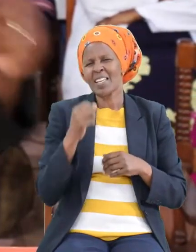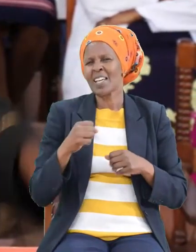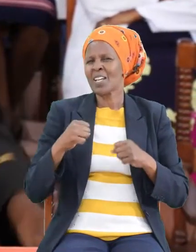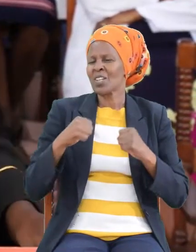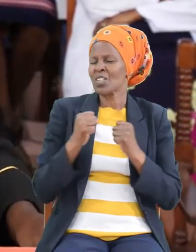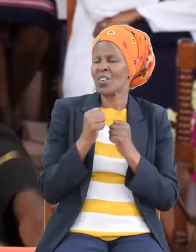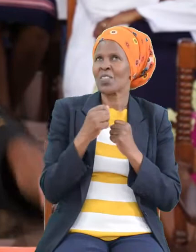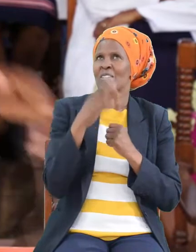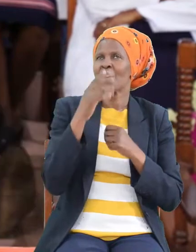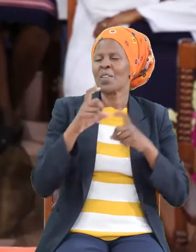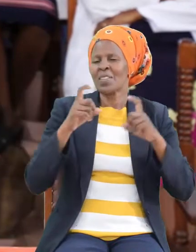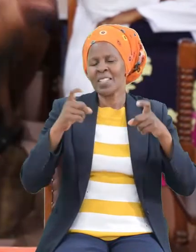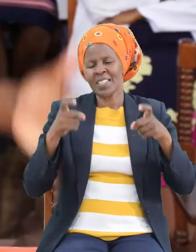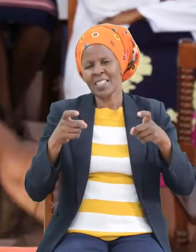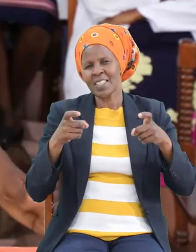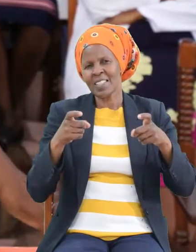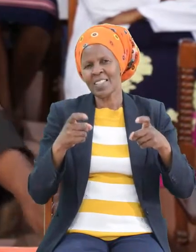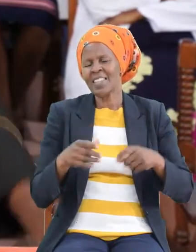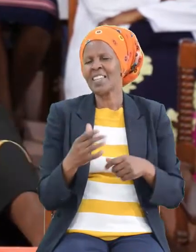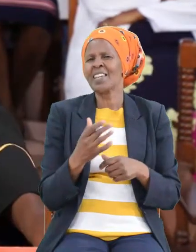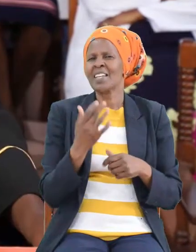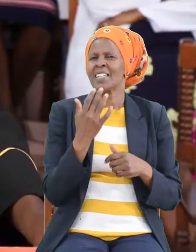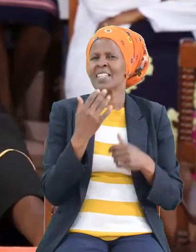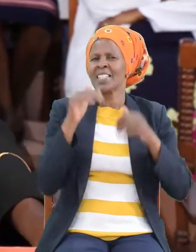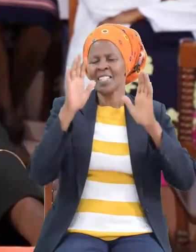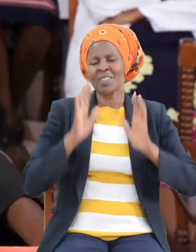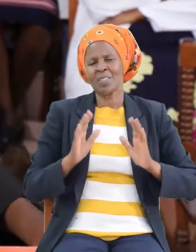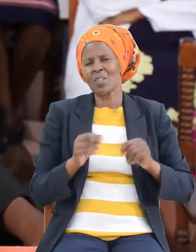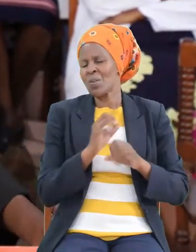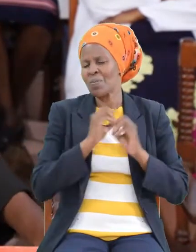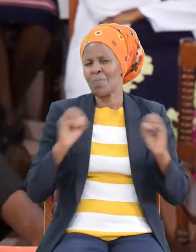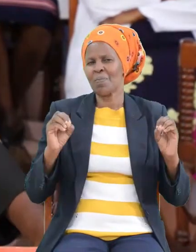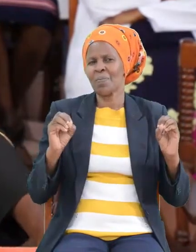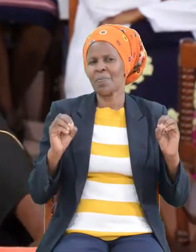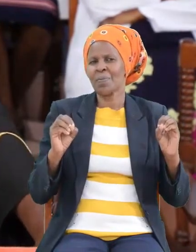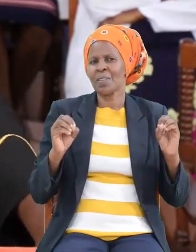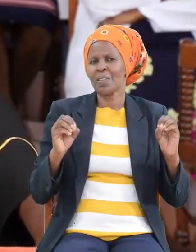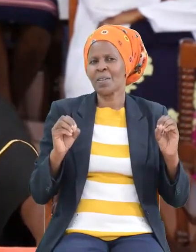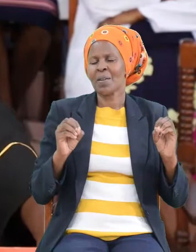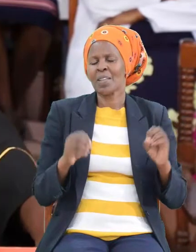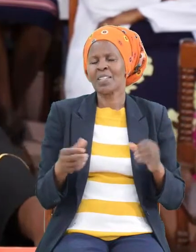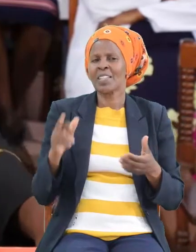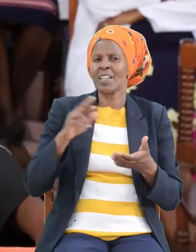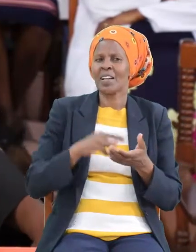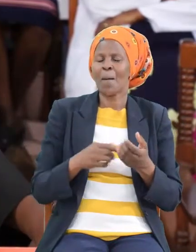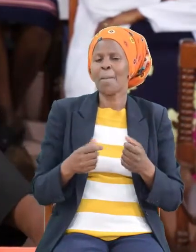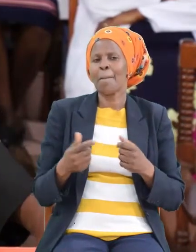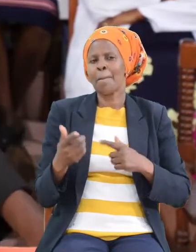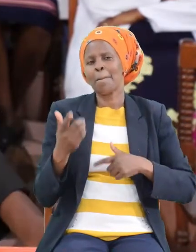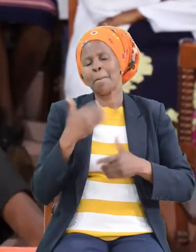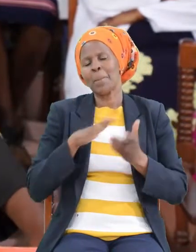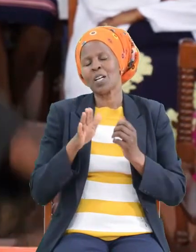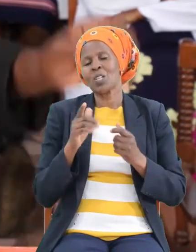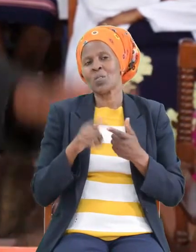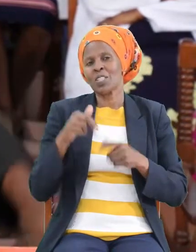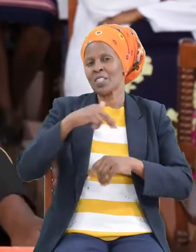wamefanya dhambi, hawakustahili. Hilo ndilo neno natafuta, hawakustahili wakaweza kurudishwa katika inchi